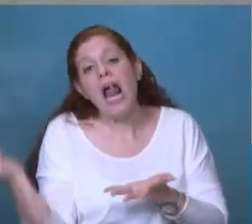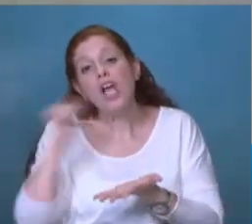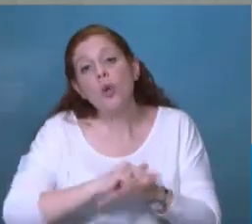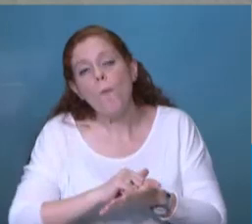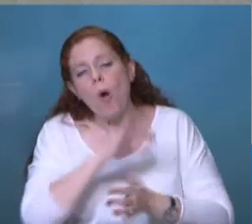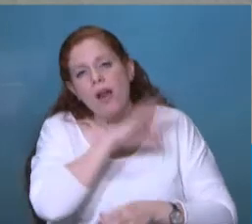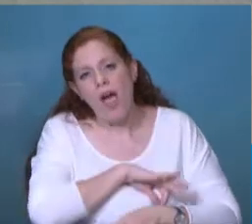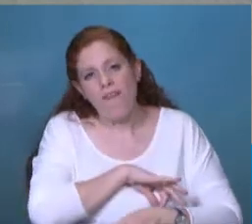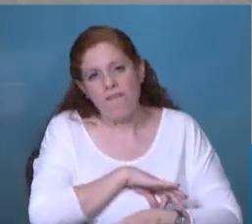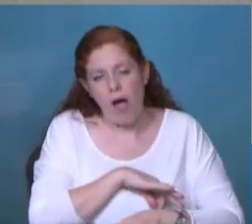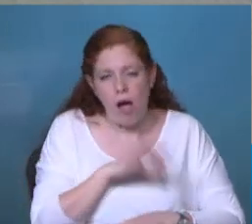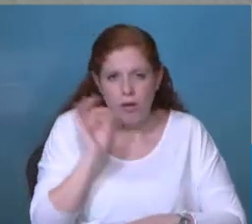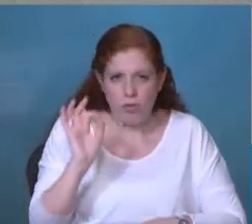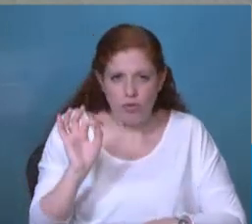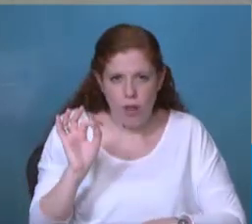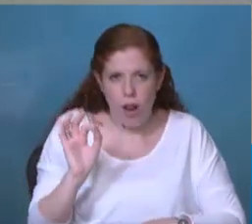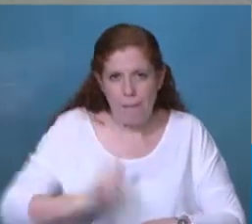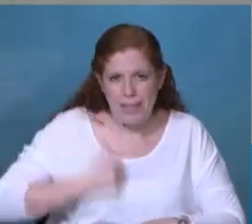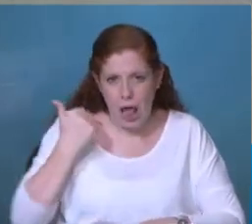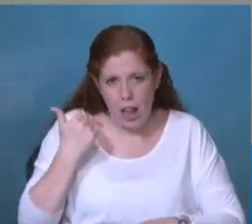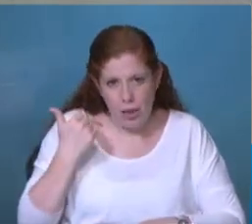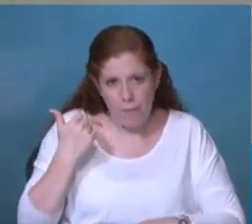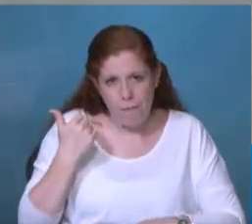רווח קצר טווח של המנהלים